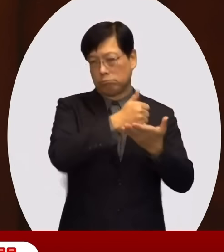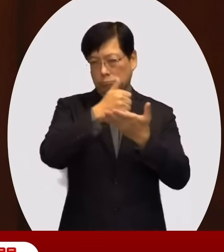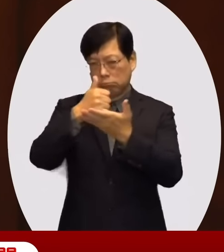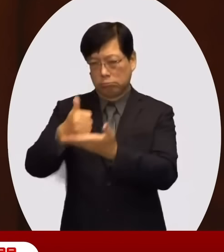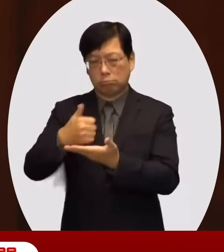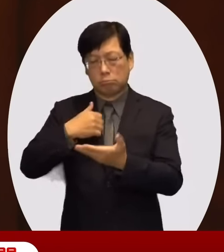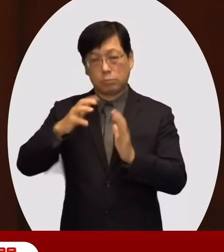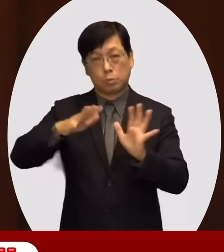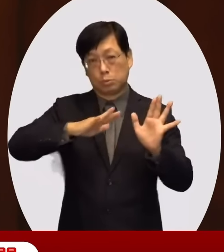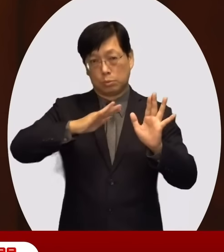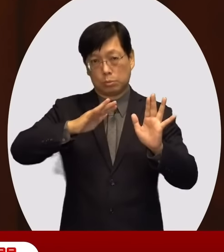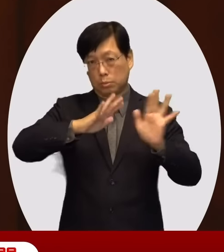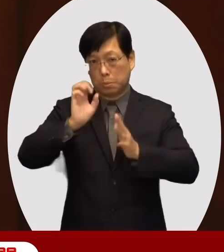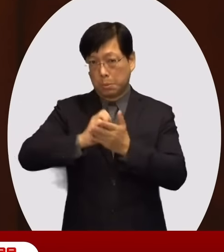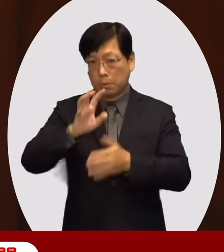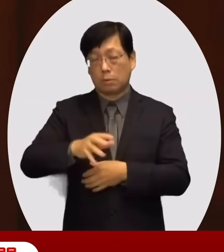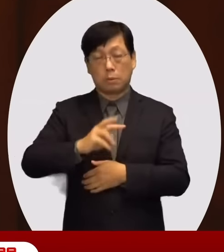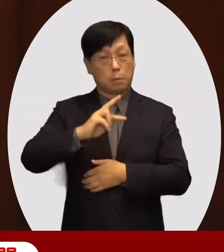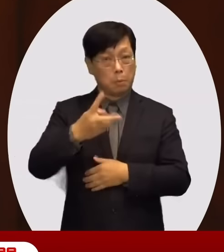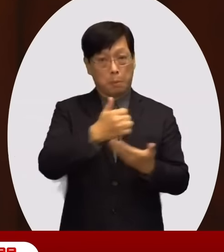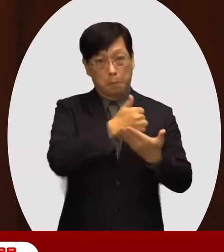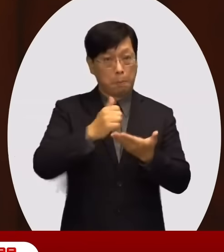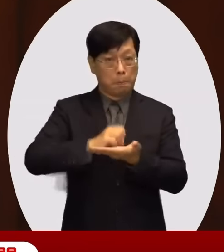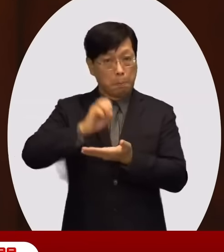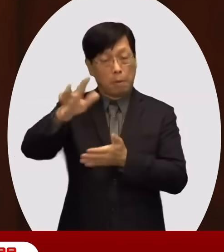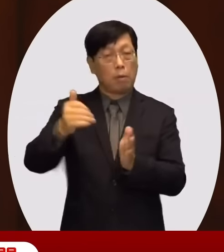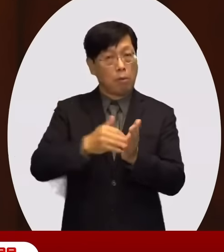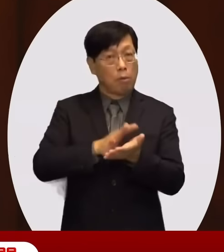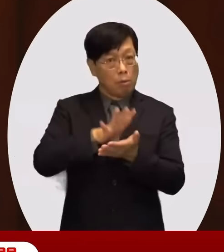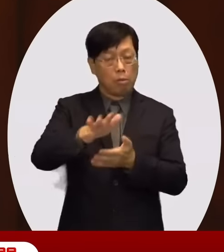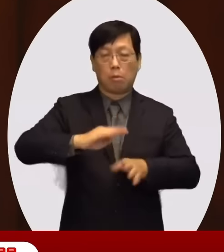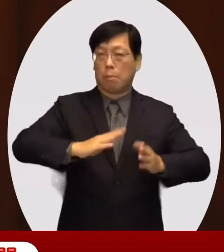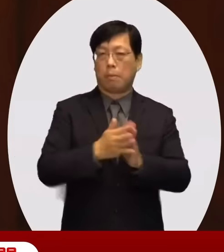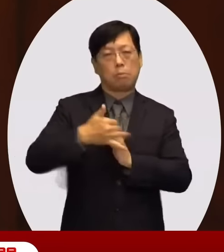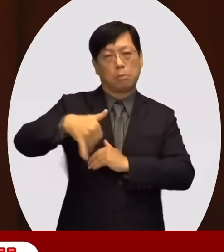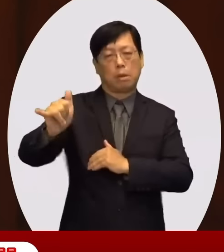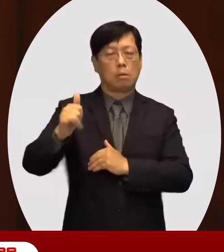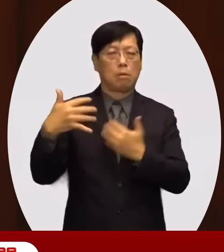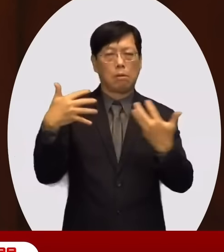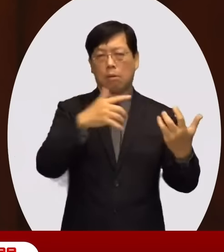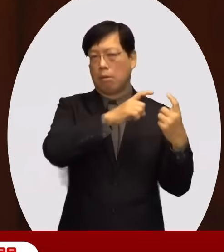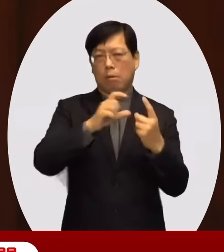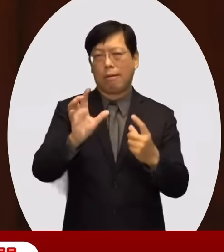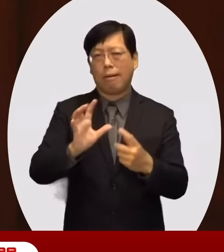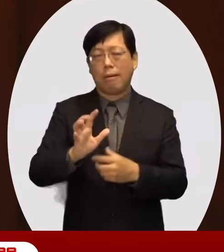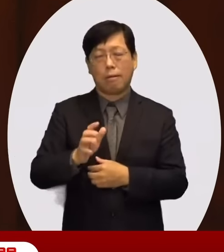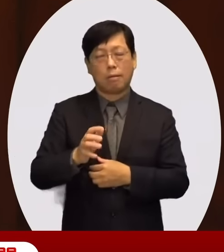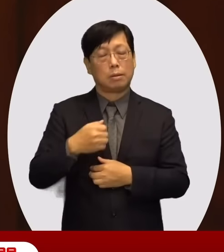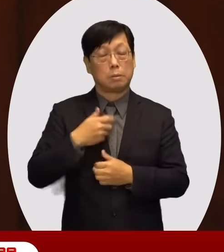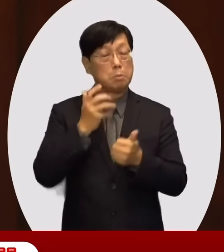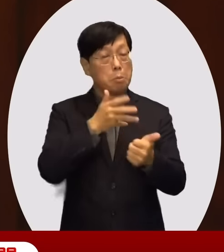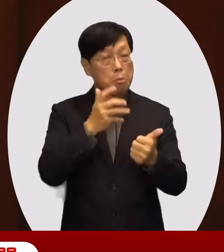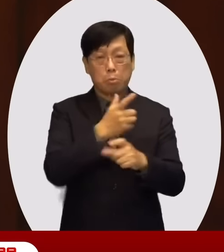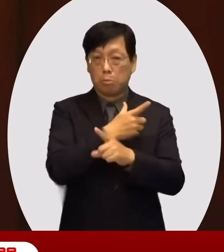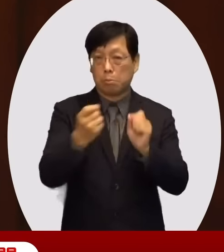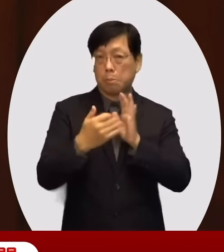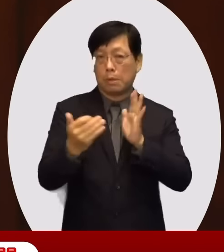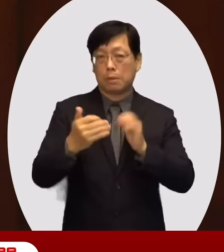来进行国情报告，或者是受邀报告之后，报告完他就走了，拒绝回答任何立委的提